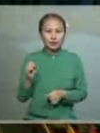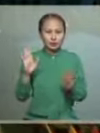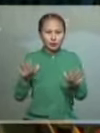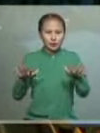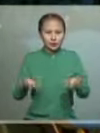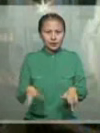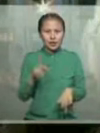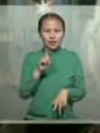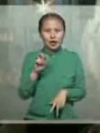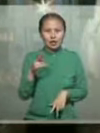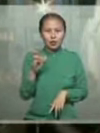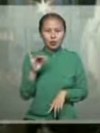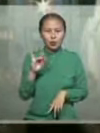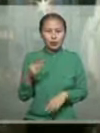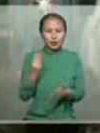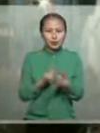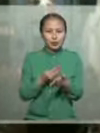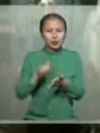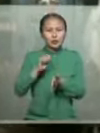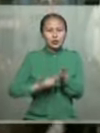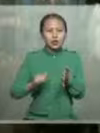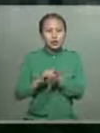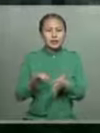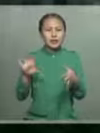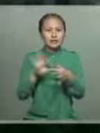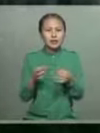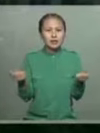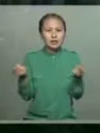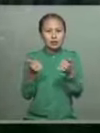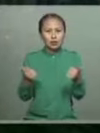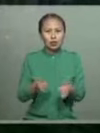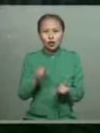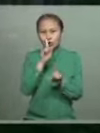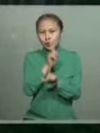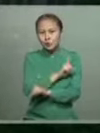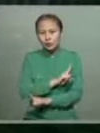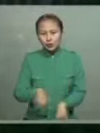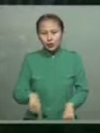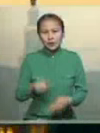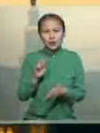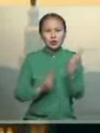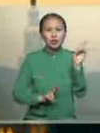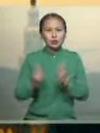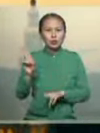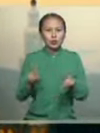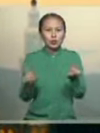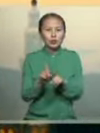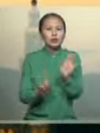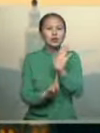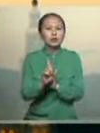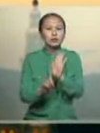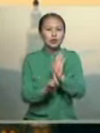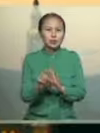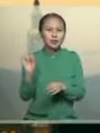үміткер қала Зальцбург қаржылық себептерге байланысты ресми түрде сайысты өткізуге алмайтынын жариялады. Дәстүр бойынша басында